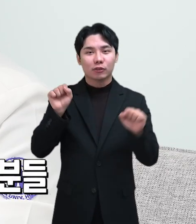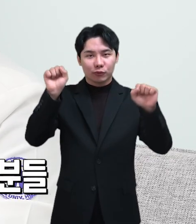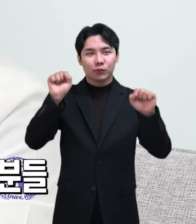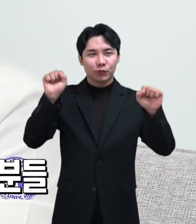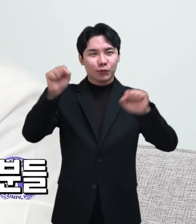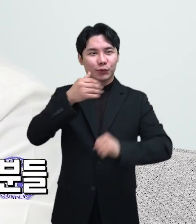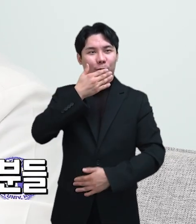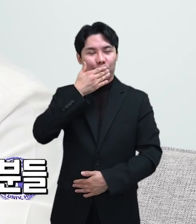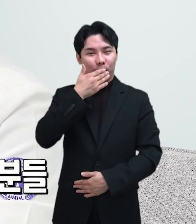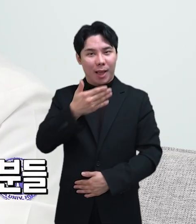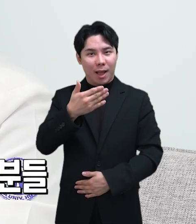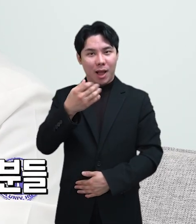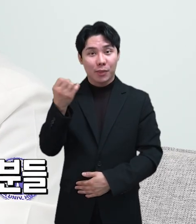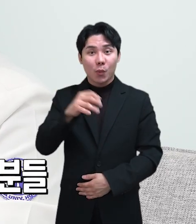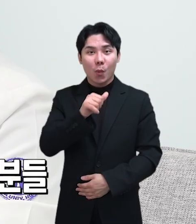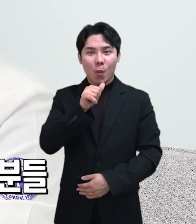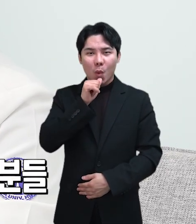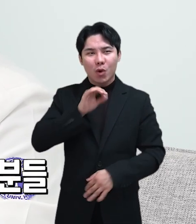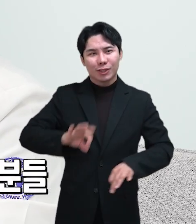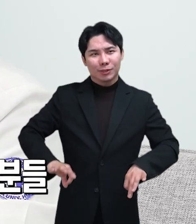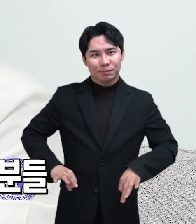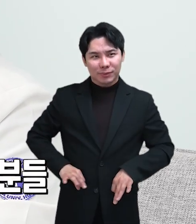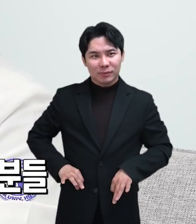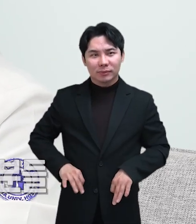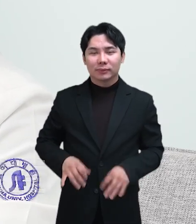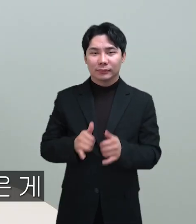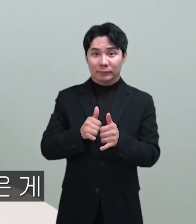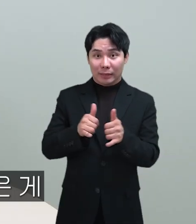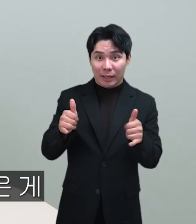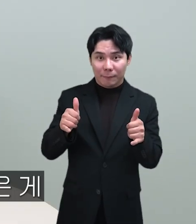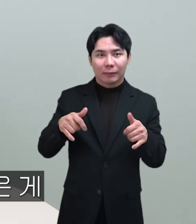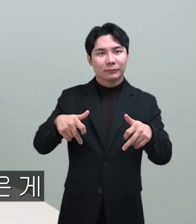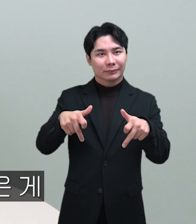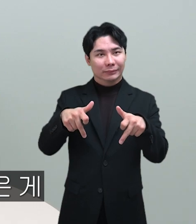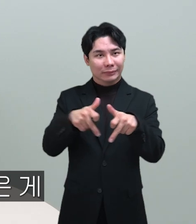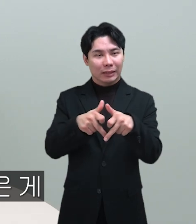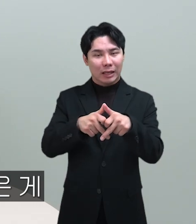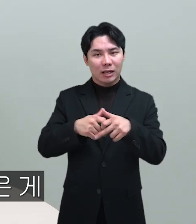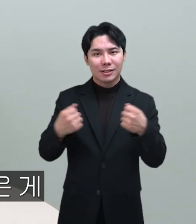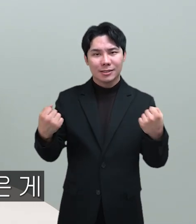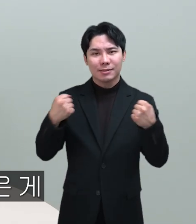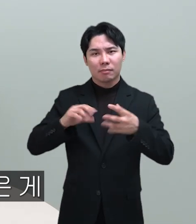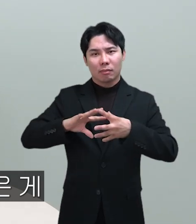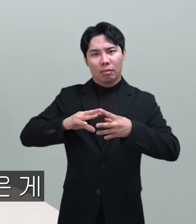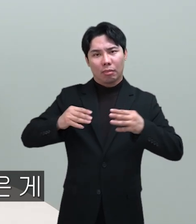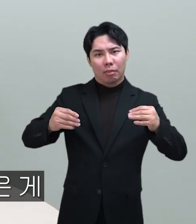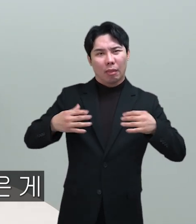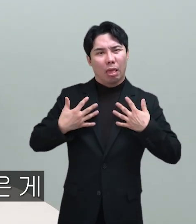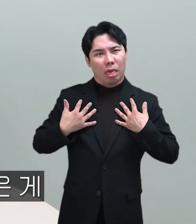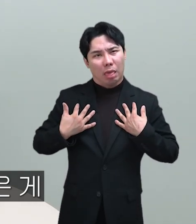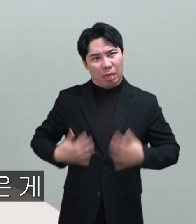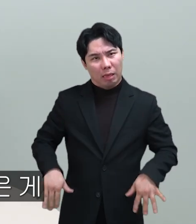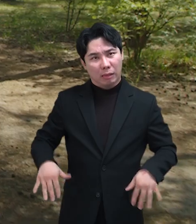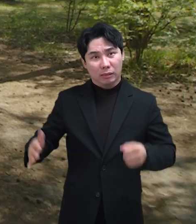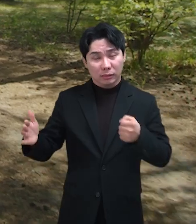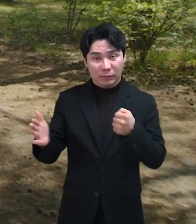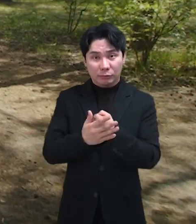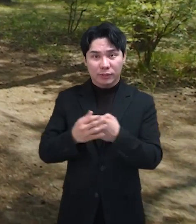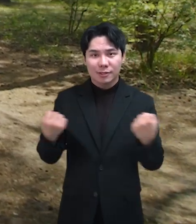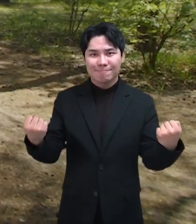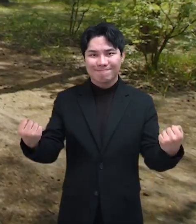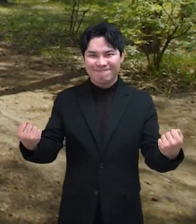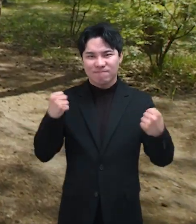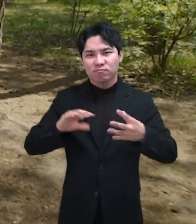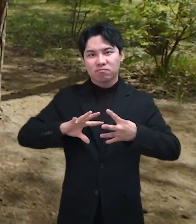환우분들이나 신장장애인분들은 특히 그 근력이 굉장히 약합니다. 그래서 이런 근력 운동을 하는 것이 굉장히 좋은 게